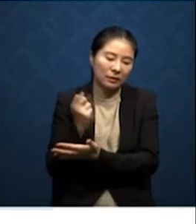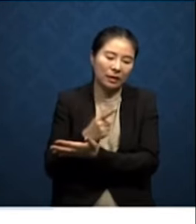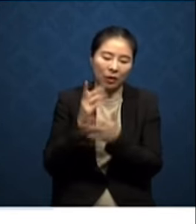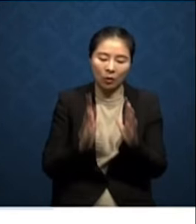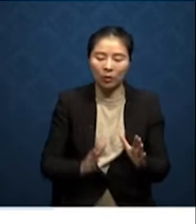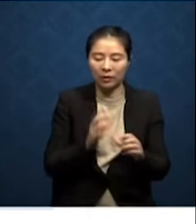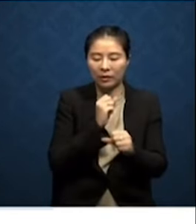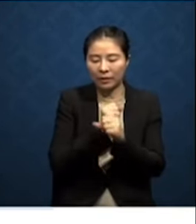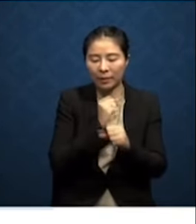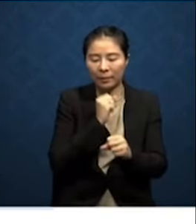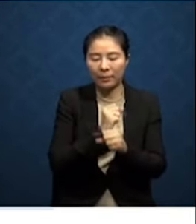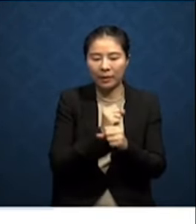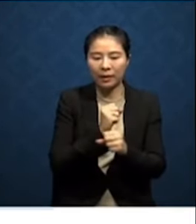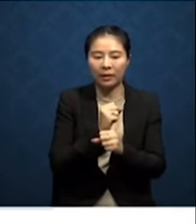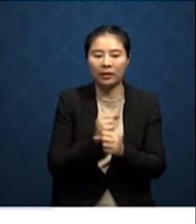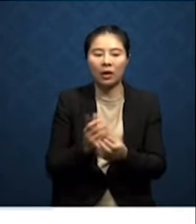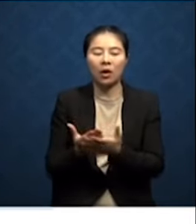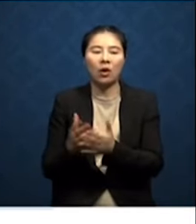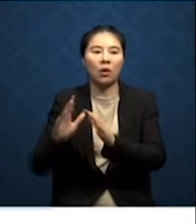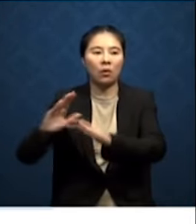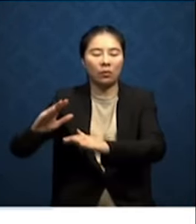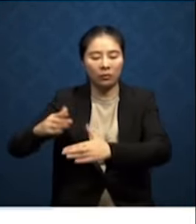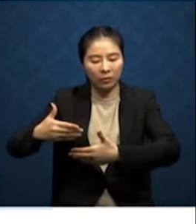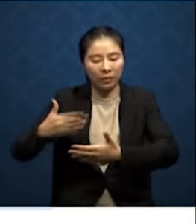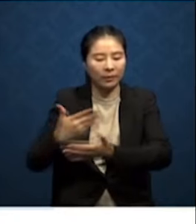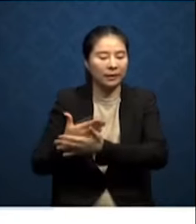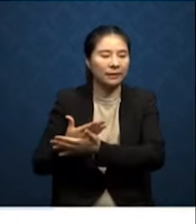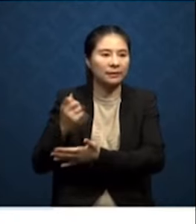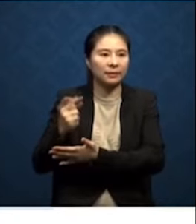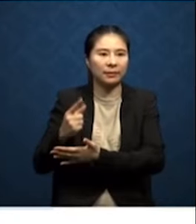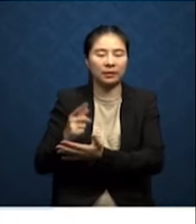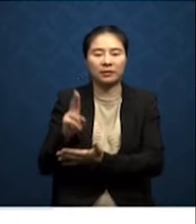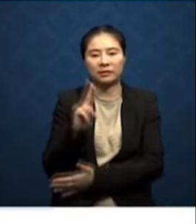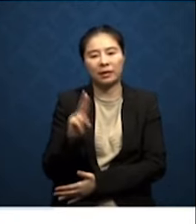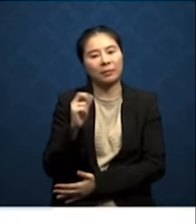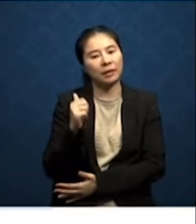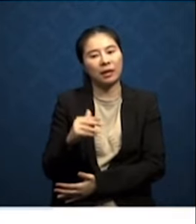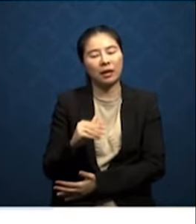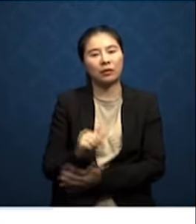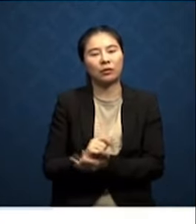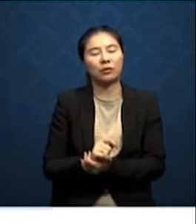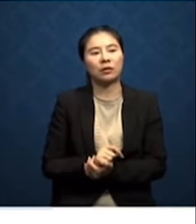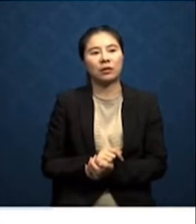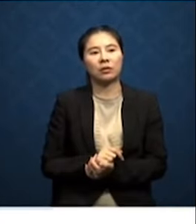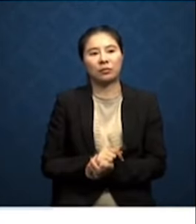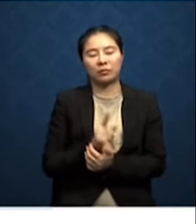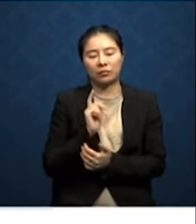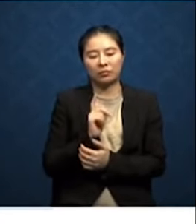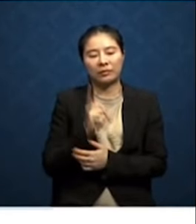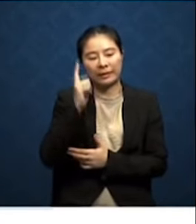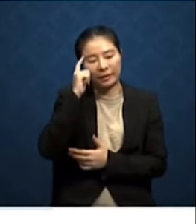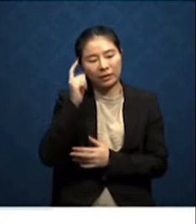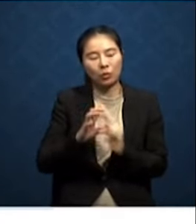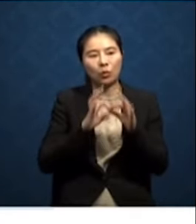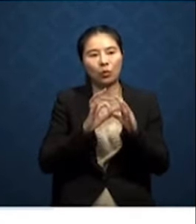ดิจิตอลมานะครับแล้วก็เวลาใช้ยังใช้ไม่ได้ในรอบแรกนะครับอันนี้เป็นประเด็นที่เราก็ห่วงใย